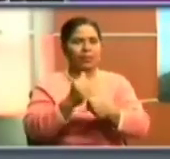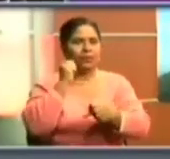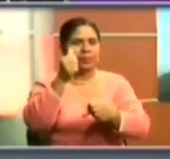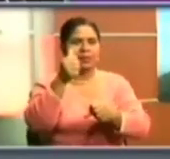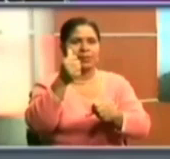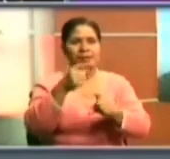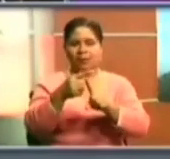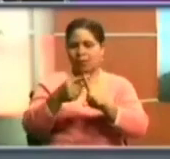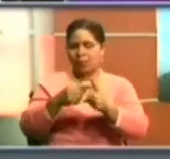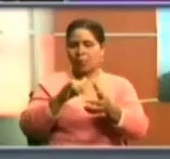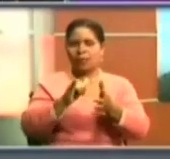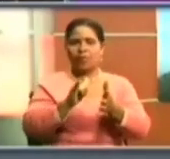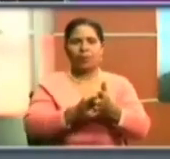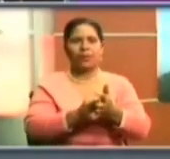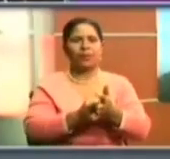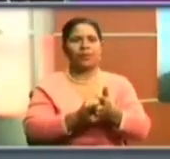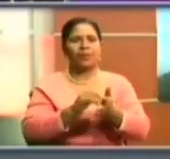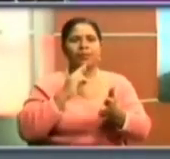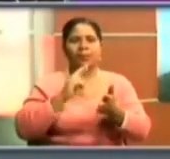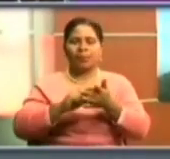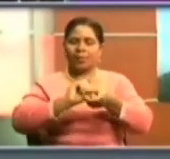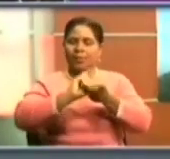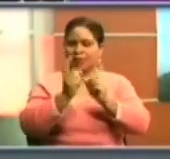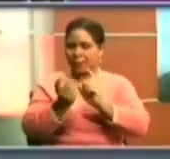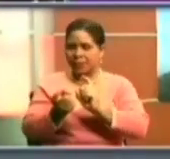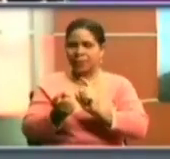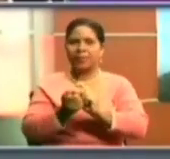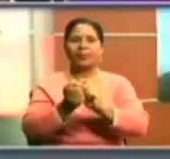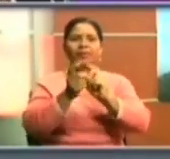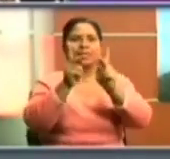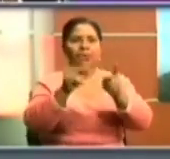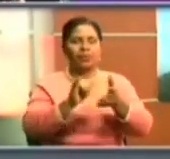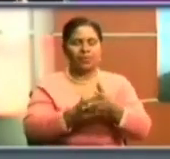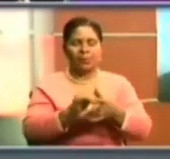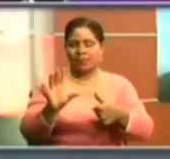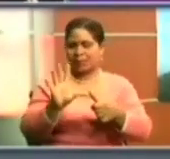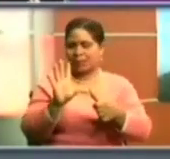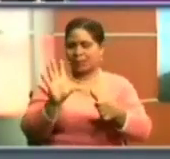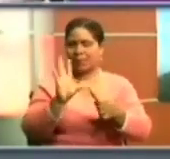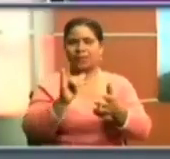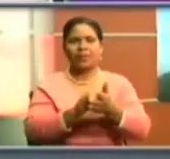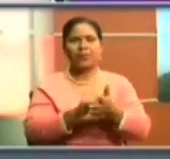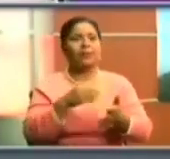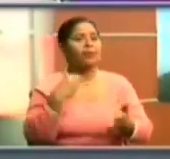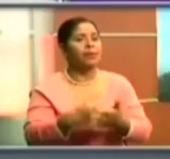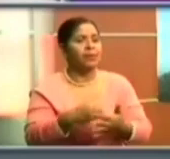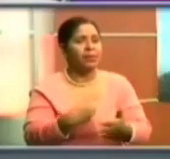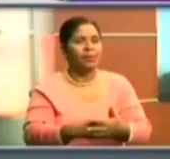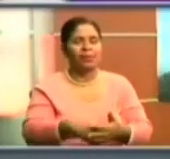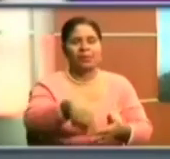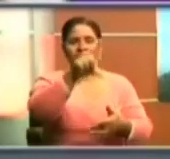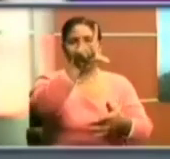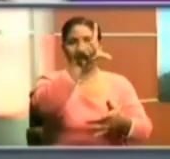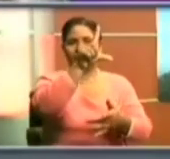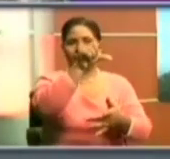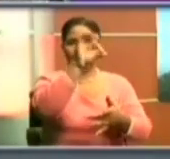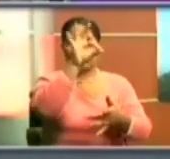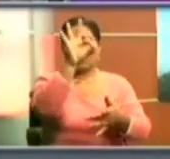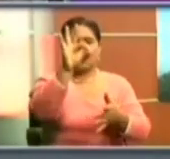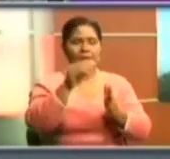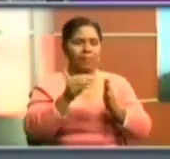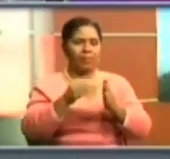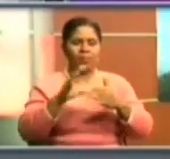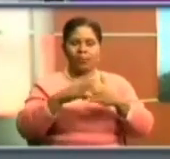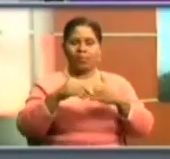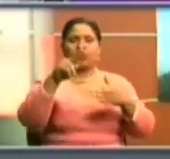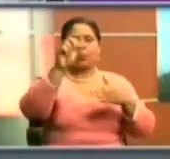l'année par rapport au changement démographique. Le cinquième recensement ça a coûté environ 29 millions de dollars américains.